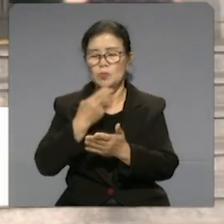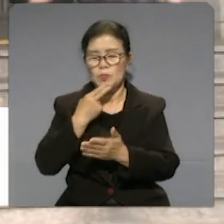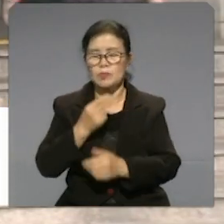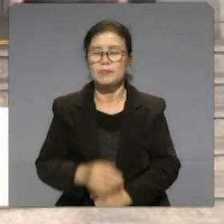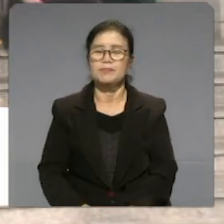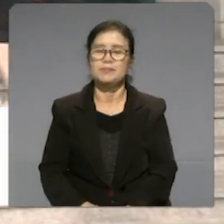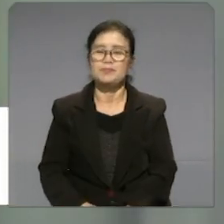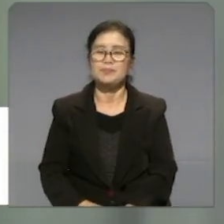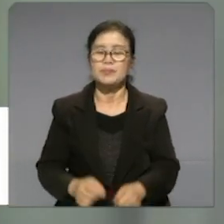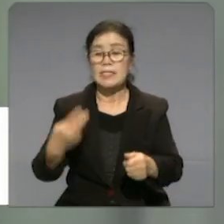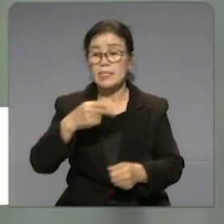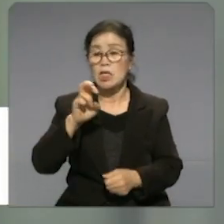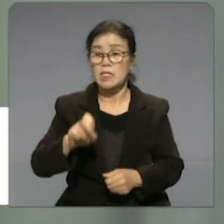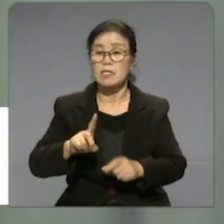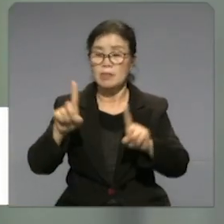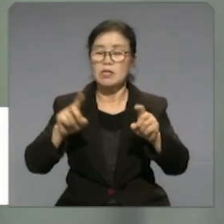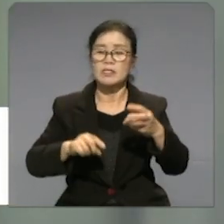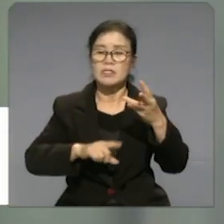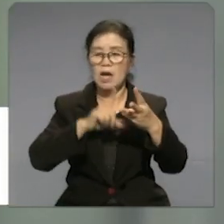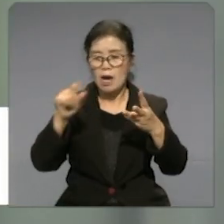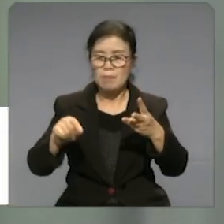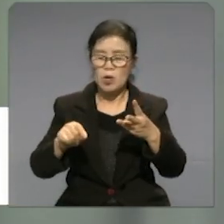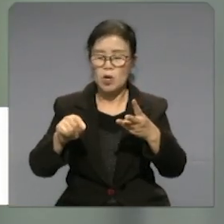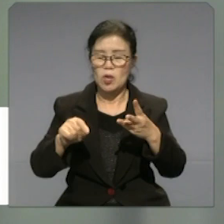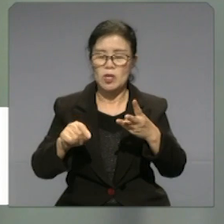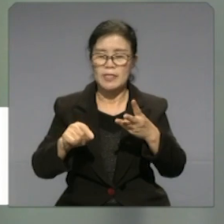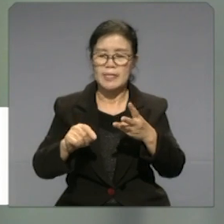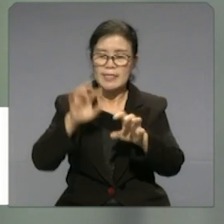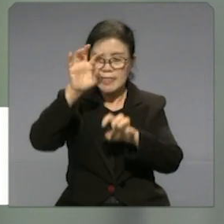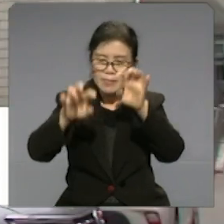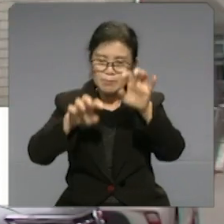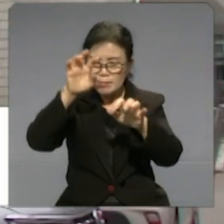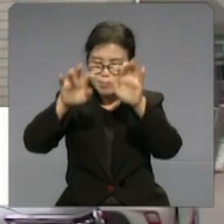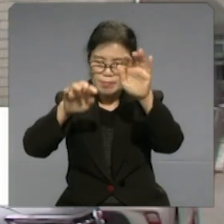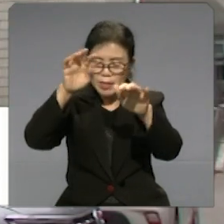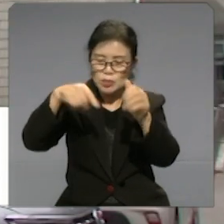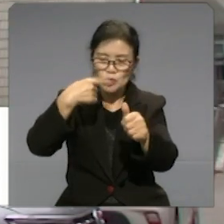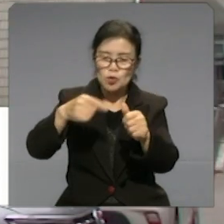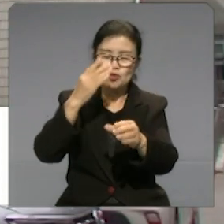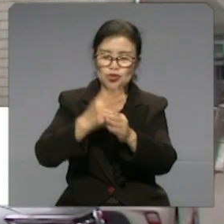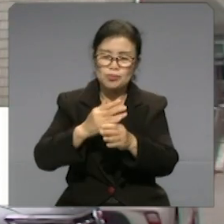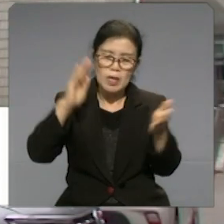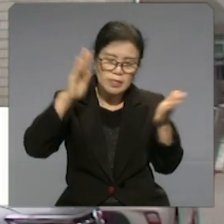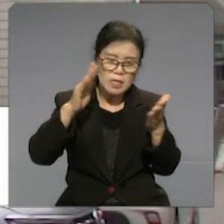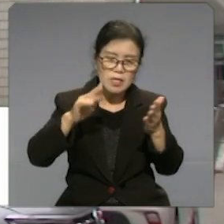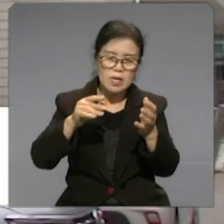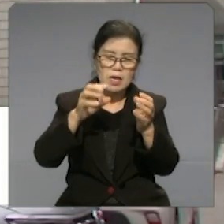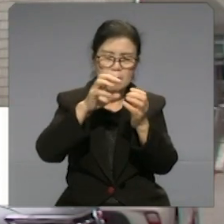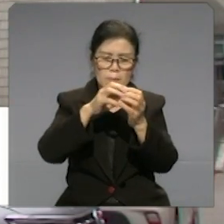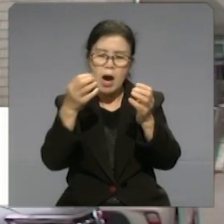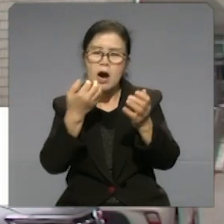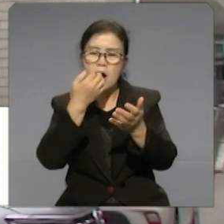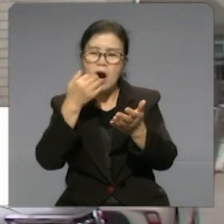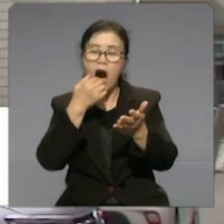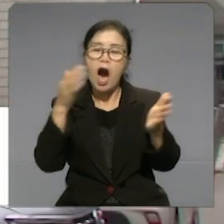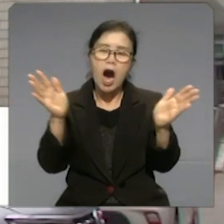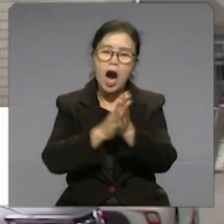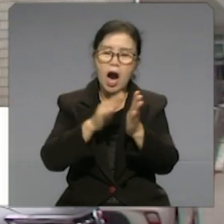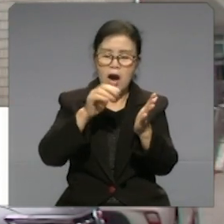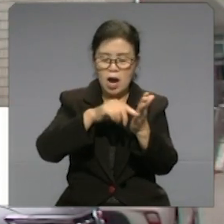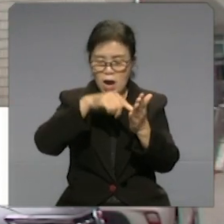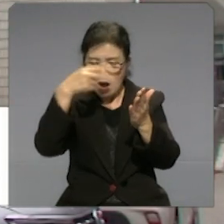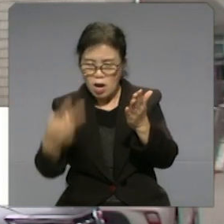검찰은 2021년 3월 양주시 폐채석장 등반 교육 중 강습생이 암벽에서 분리된 바위와 함께 떨어져